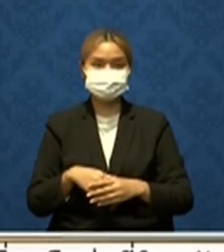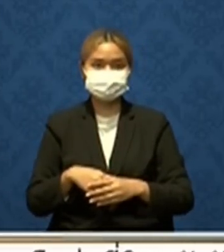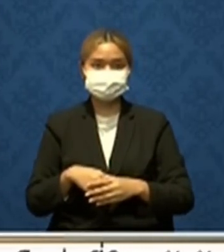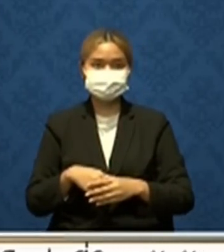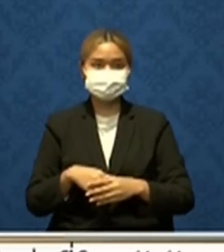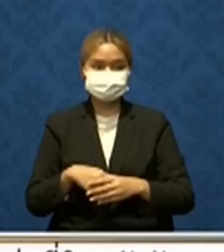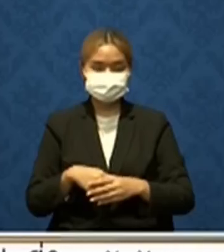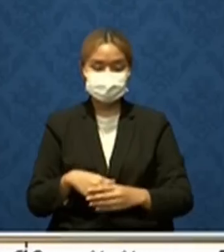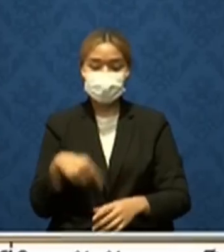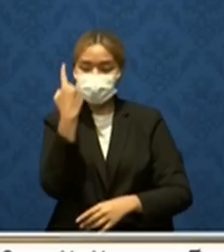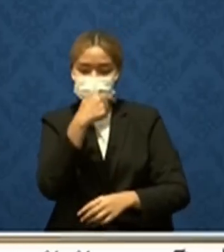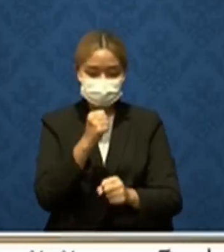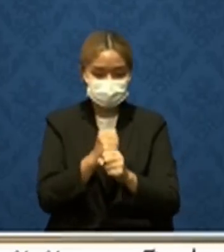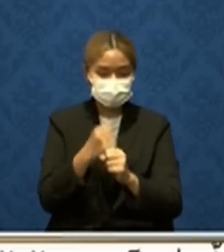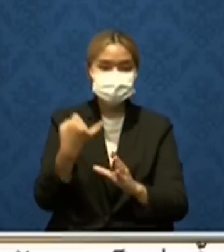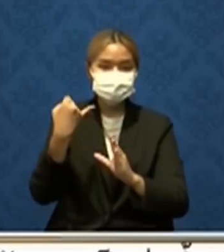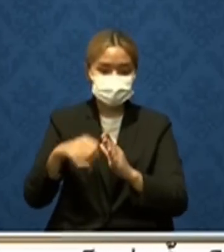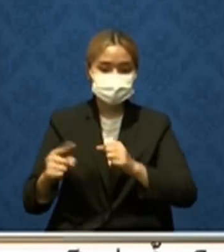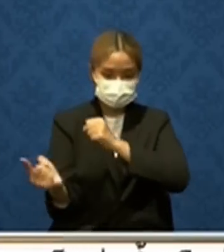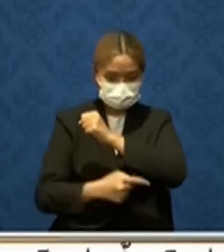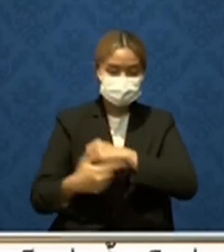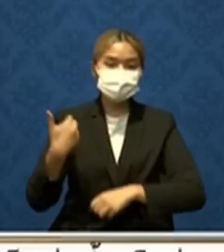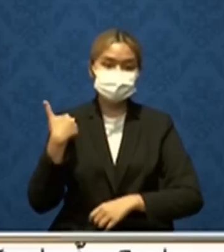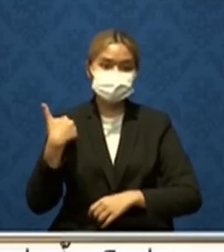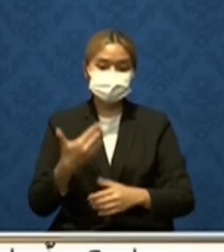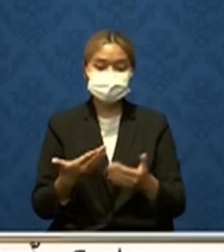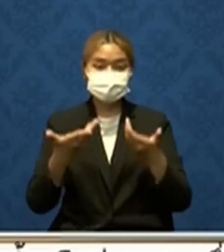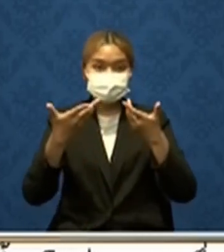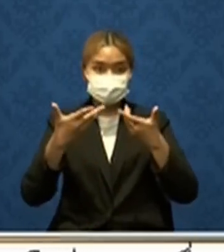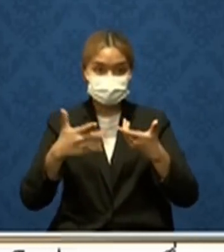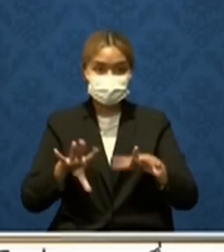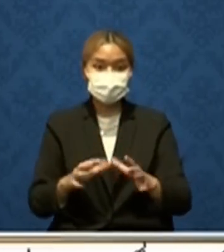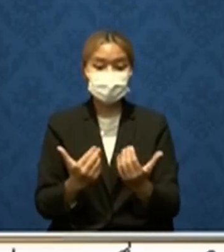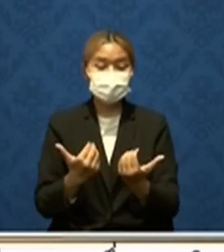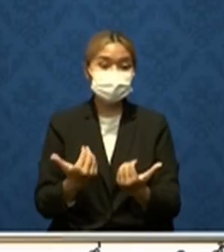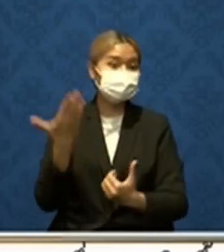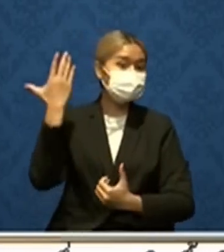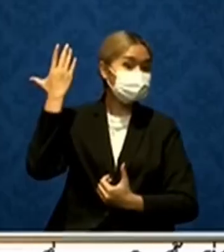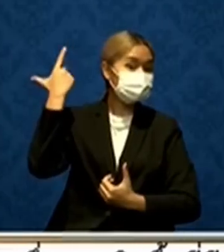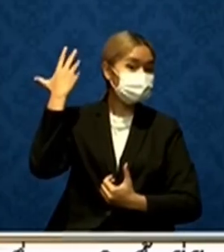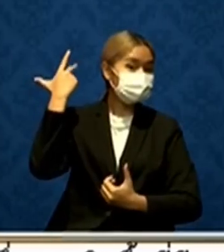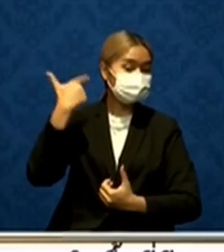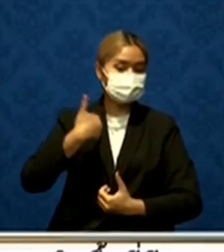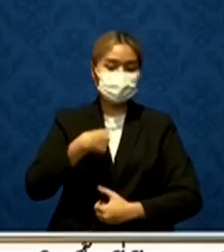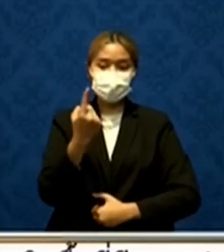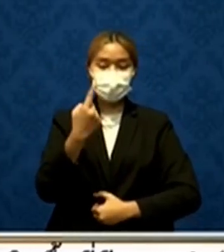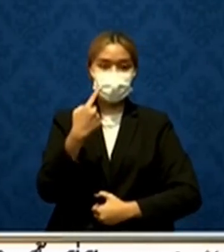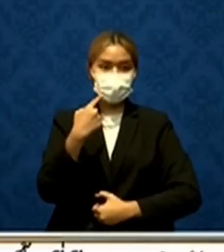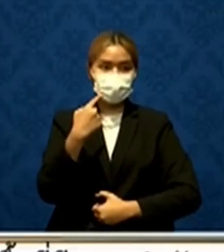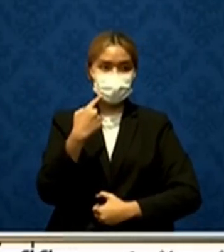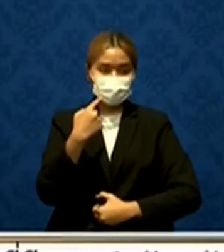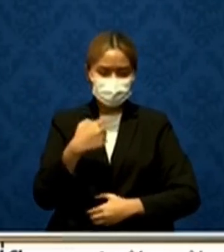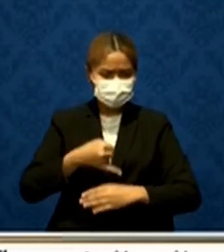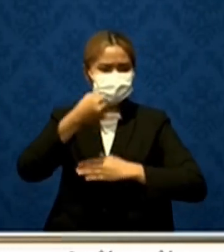โทษคนกระทำความผิดไม่ได้อีกแล้วก็มาถึงจุดที่ท่านอภิปรายผมคราวที่แล้วเรื่องจบอยู่ตรงนี้วันนั้น